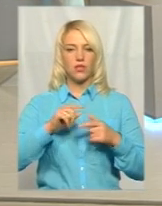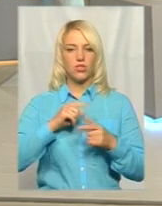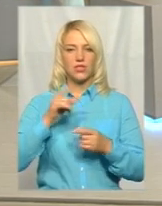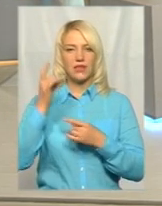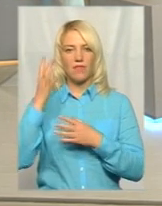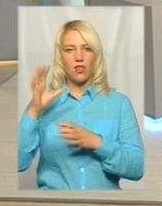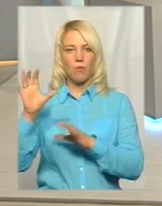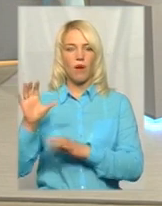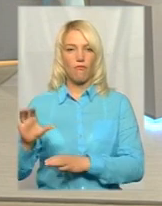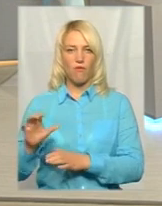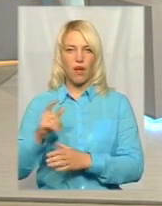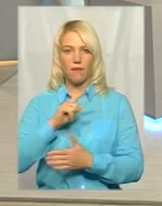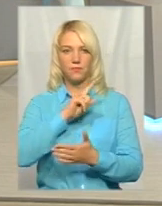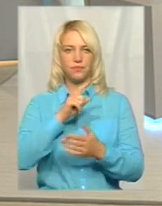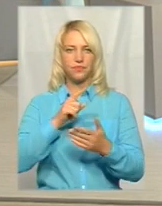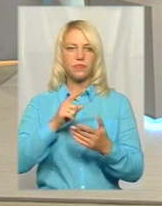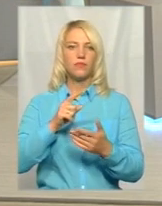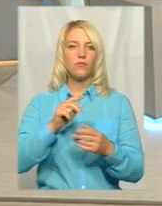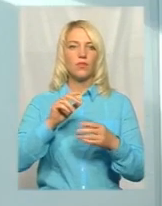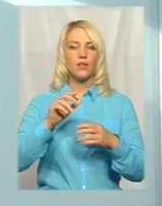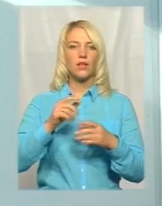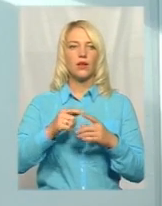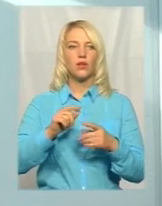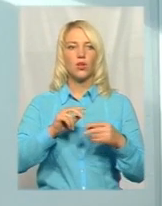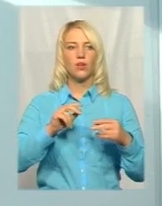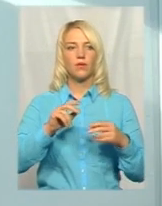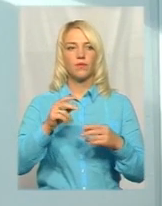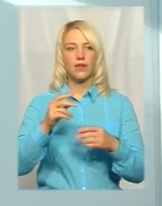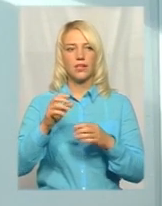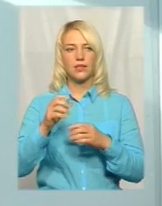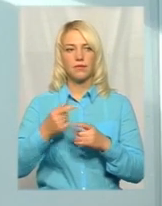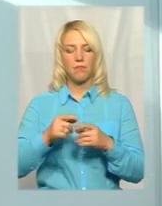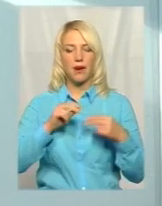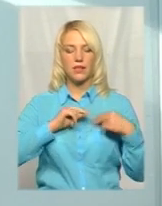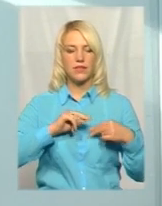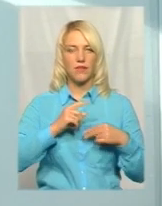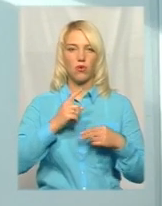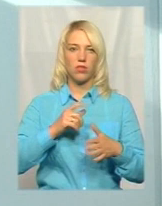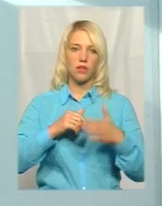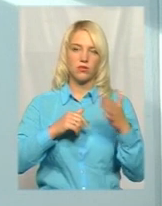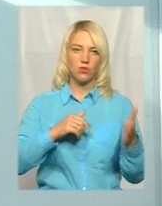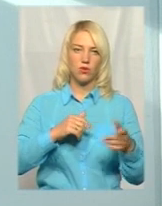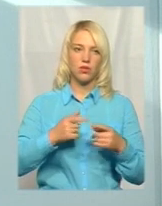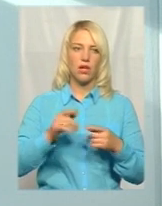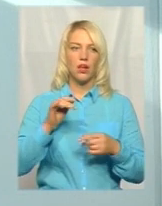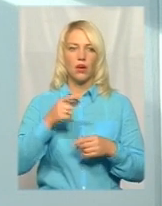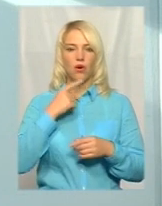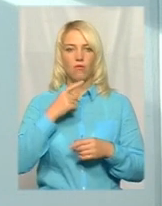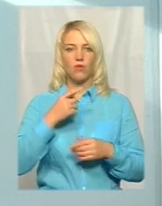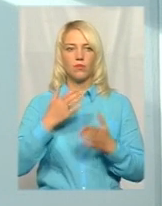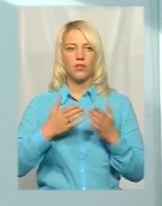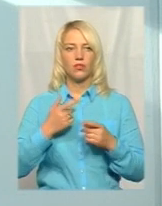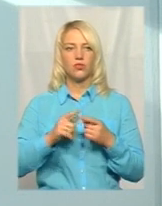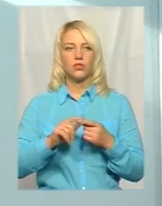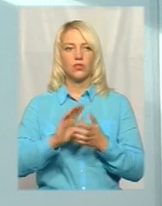Звичайно, цивільно-правова угода передбачає наявність двох рівних сторін. Тобто працівник – це одна сторона, не працівник, а говоримо там, якщо це